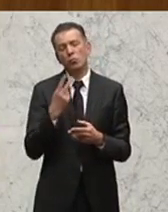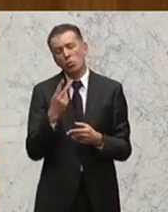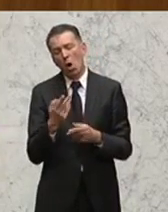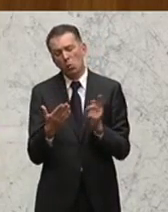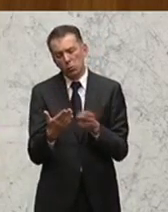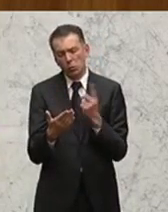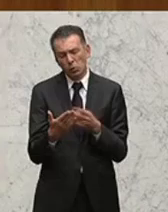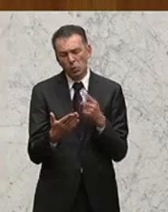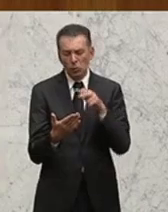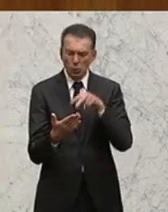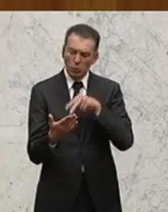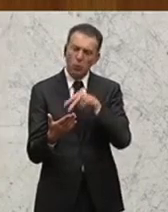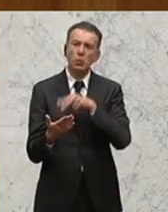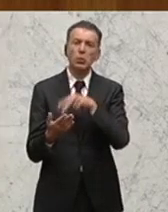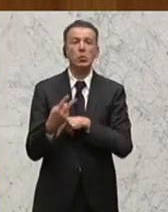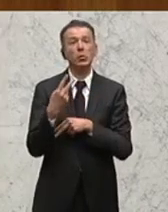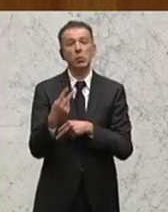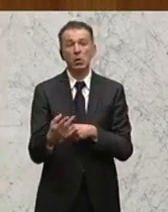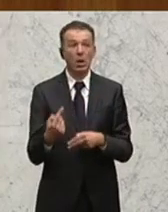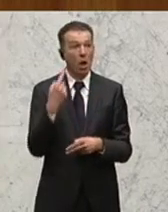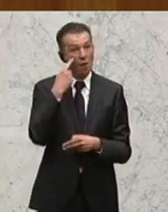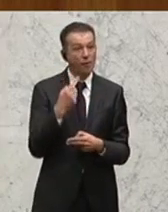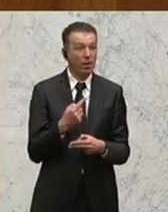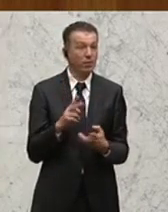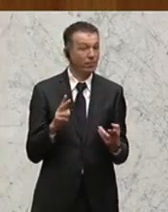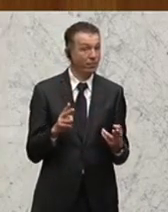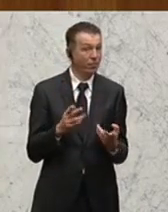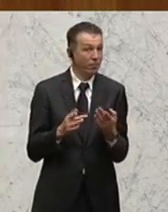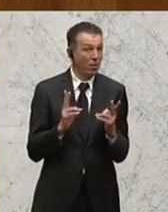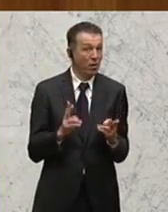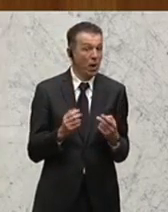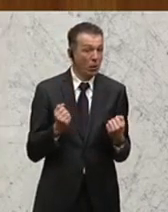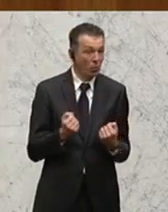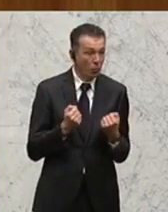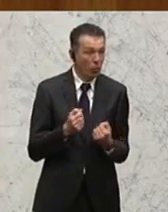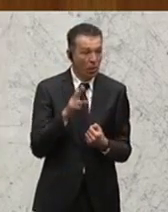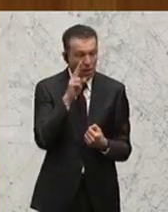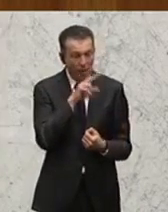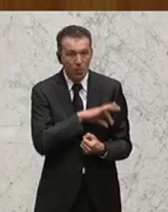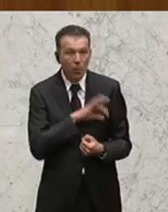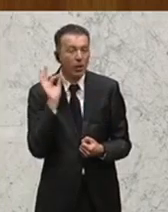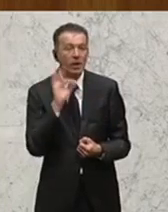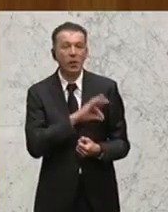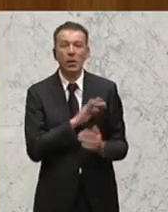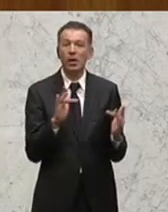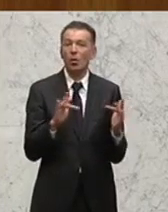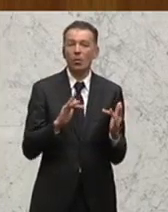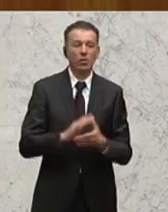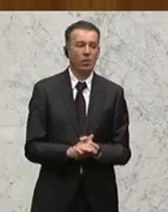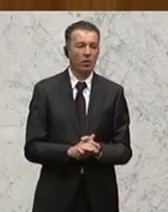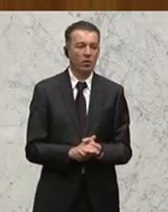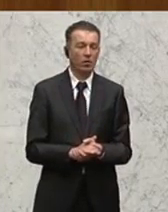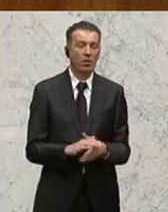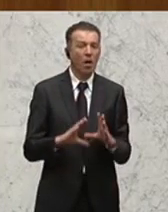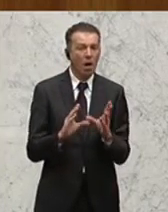durchsieht, dann stellt man eines fest. Und das wäre bemerkenswert, wenn man sich die Mühe machen könnte, liebe Kolleginnen und Kollegen der Opposition, sich